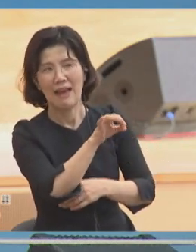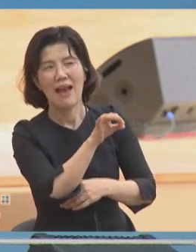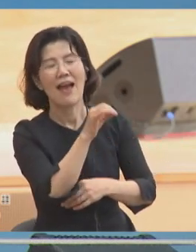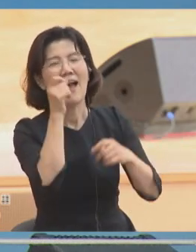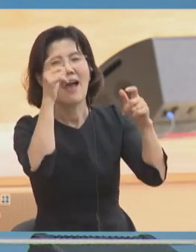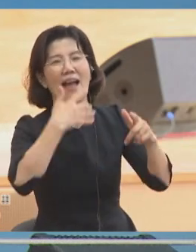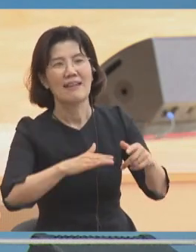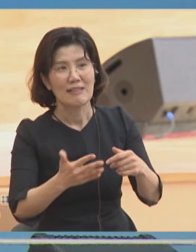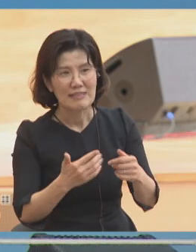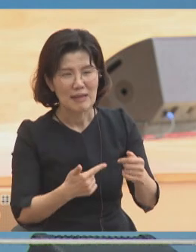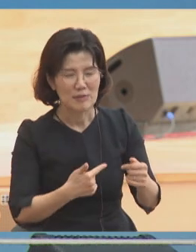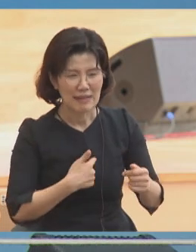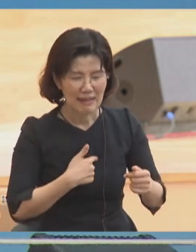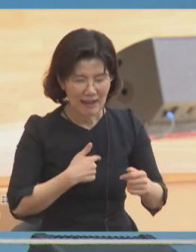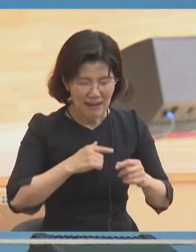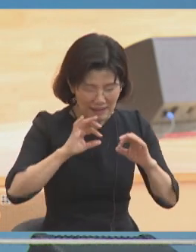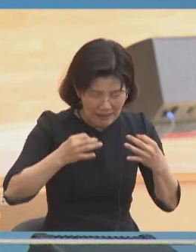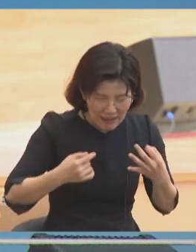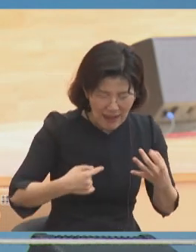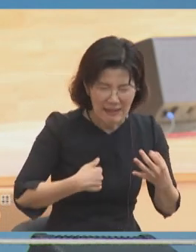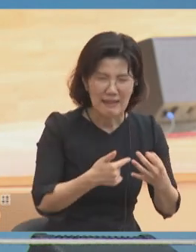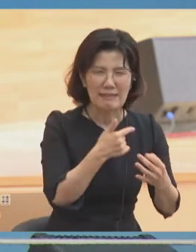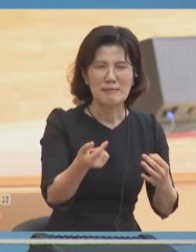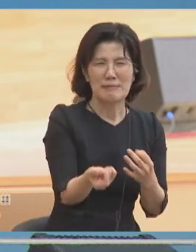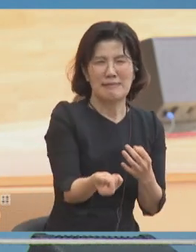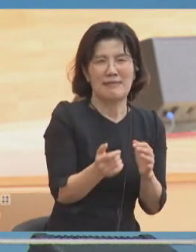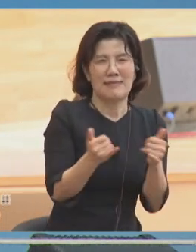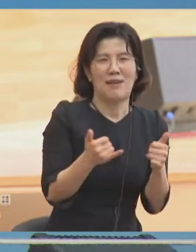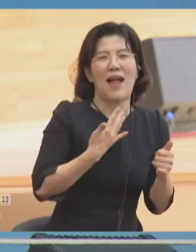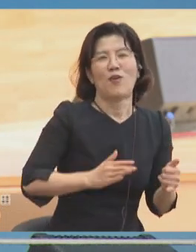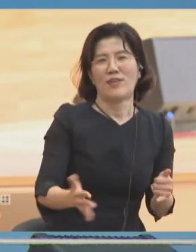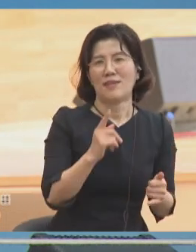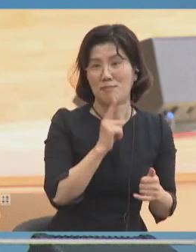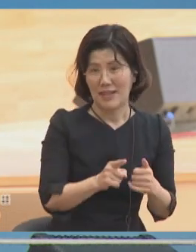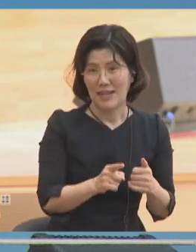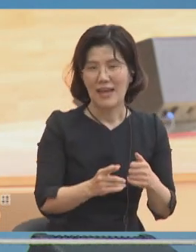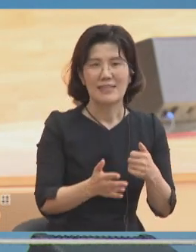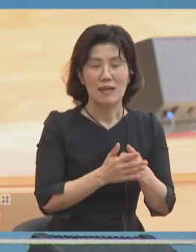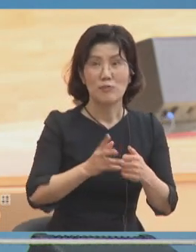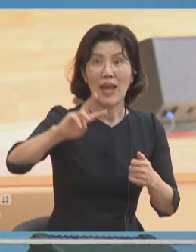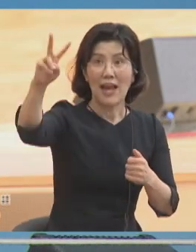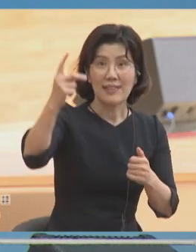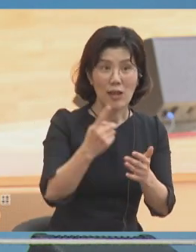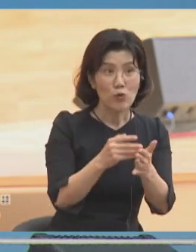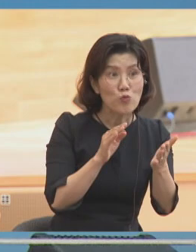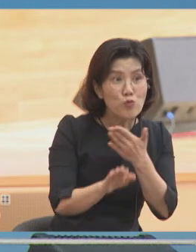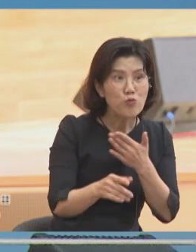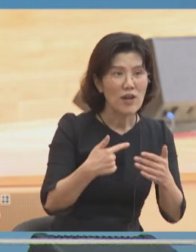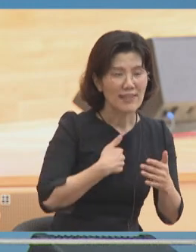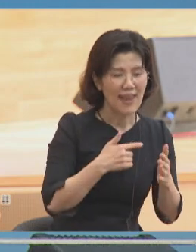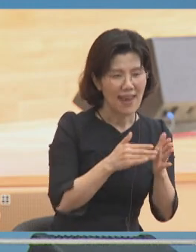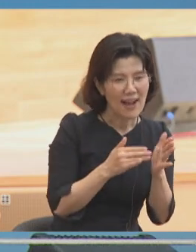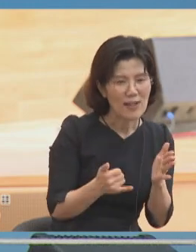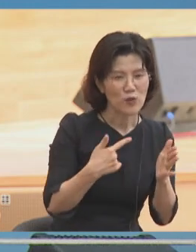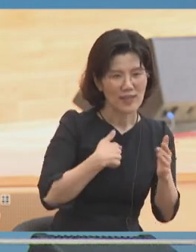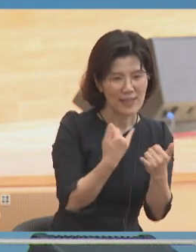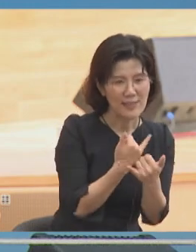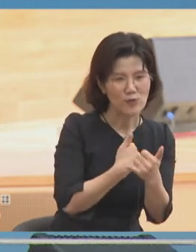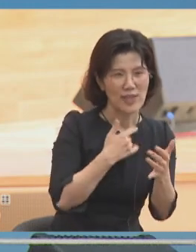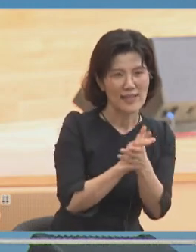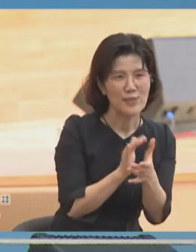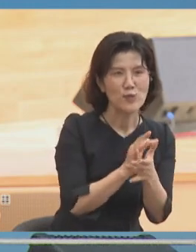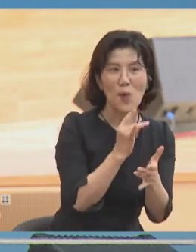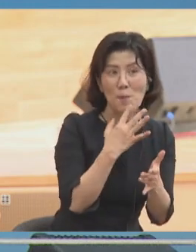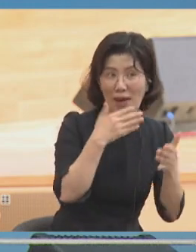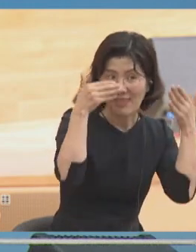겁니다 그래서 지구의 귀 안에서는 정말 이제는 나만 아니라 내 가족만 아니라 내 친구만 아니라 다른